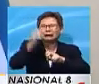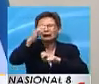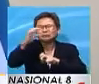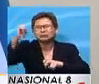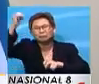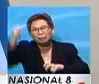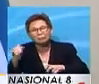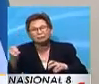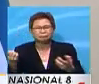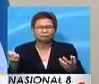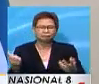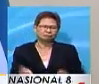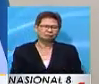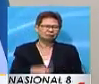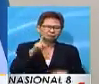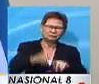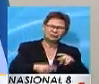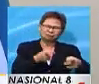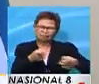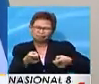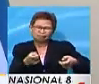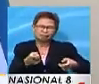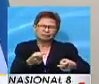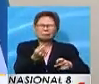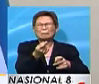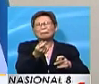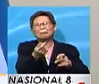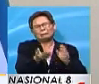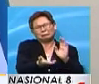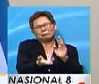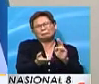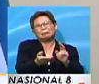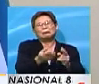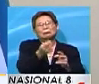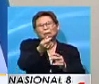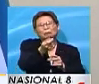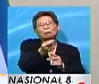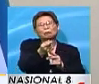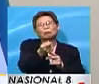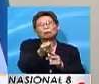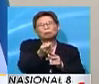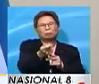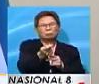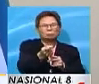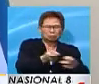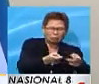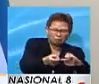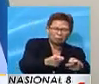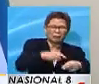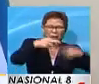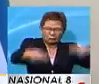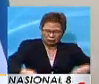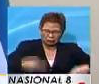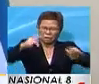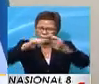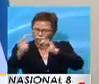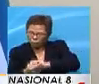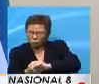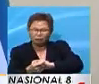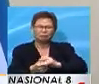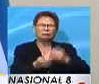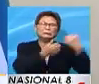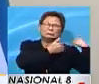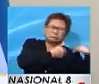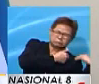sekolah dia tak dikawal kan jadi kos operasi in di peringkat al-alat ganti tayar ni kkadang ni juga